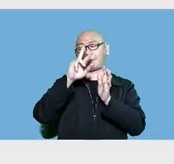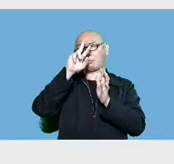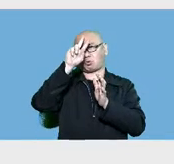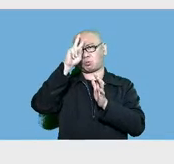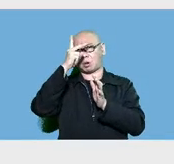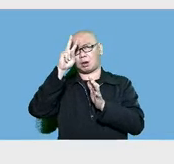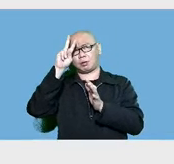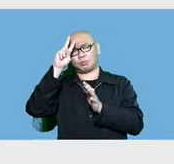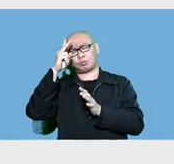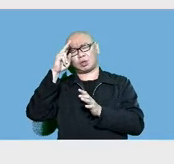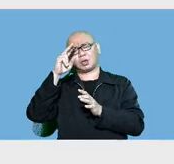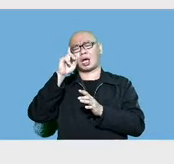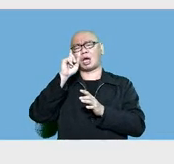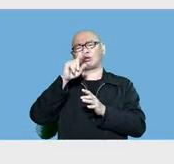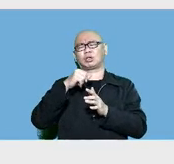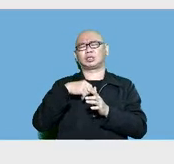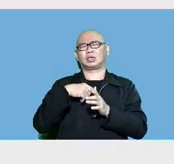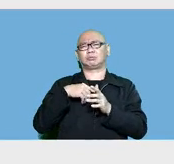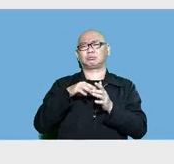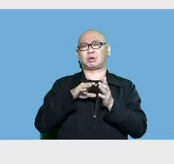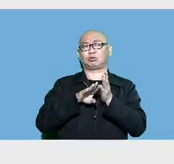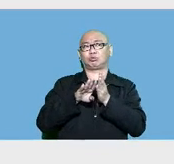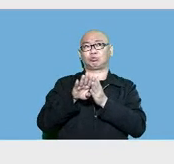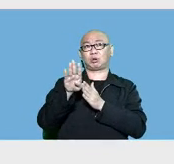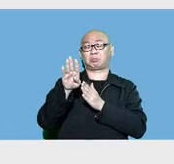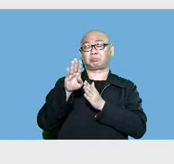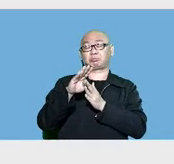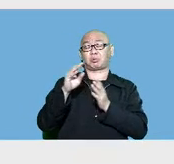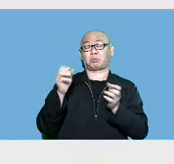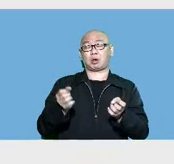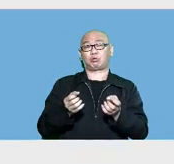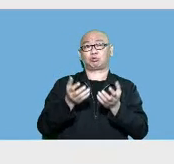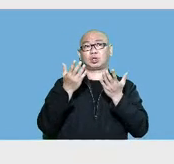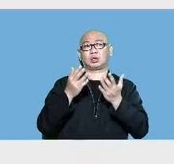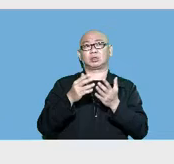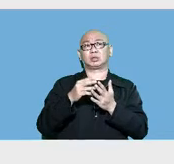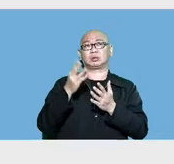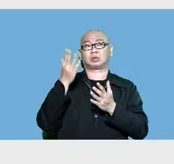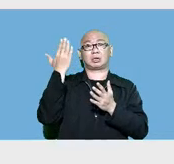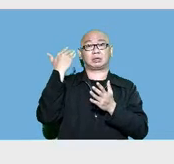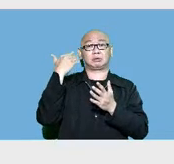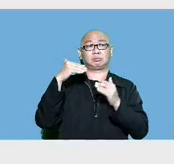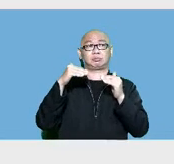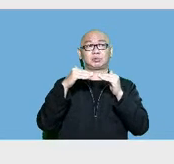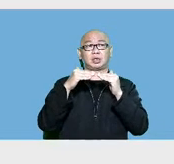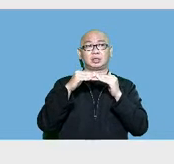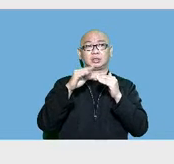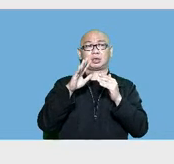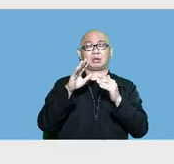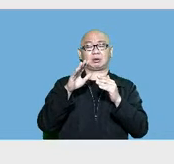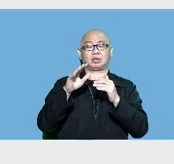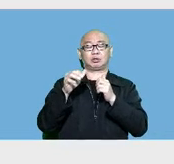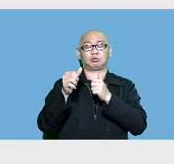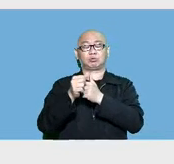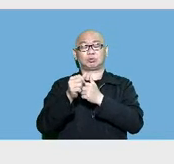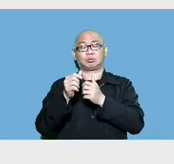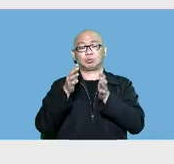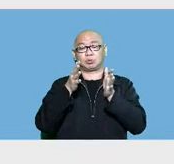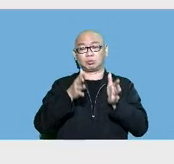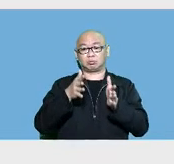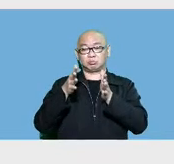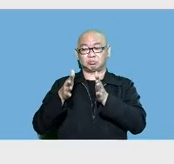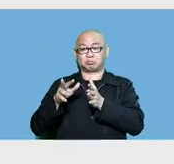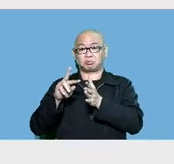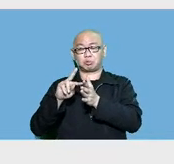ada transformasi kebijakan pembangunan yang semula kebijakan tidak berpihak, yang sekedar menggusur, menata,